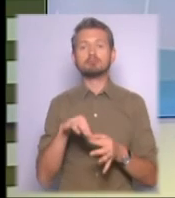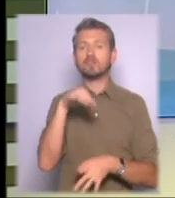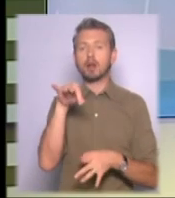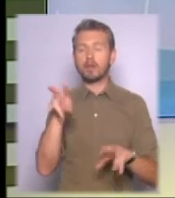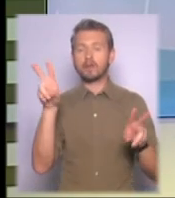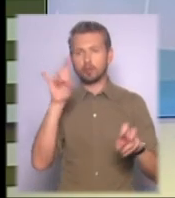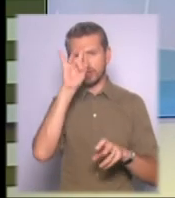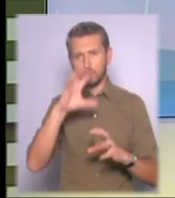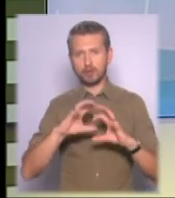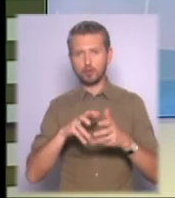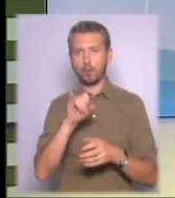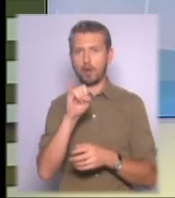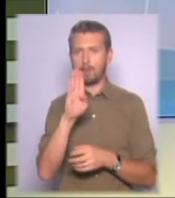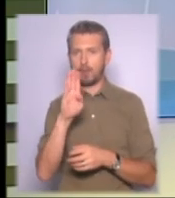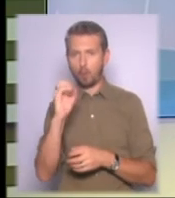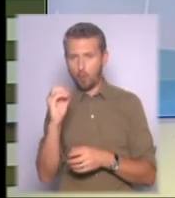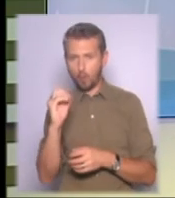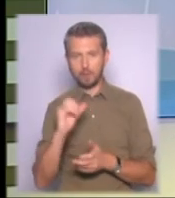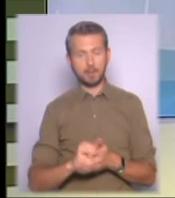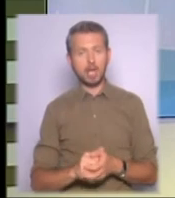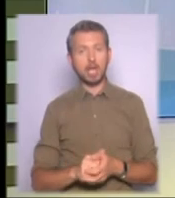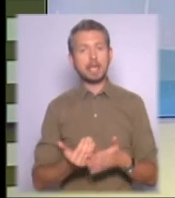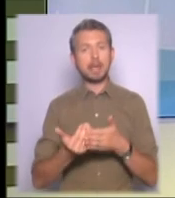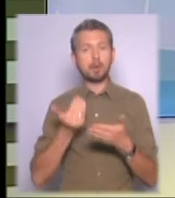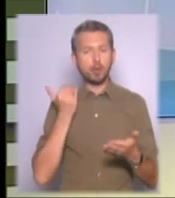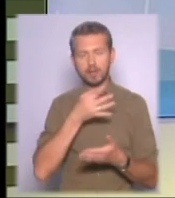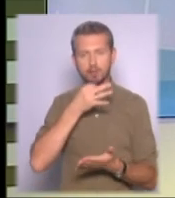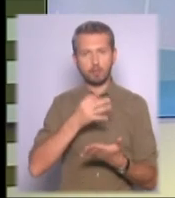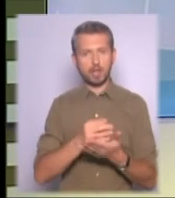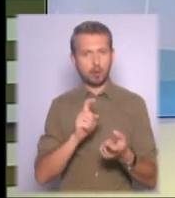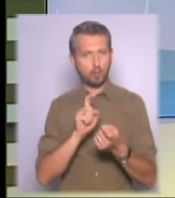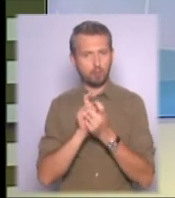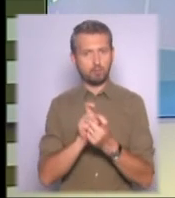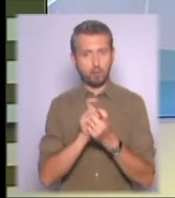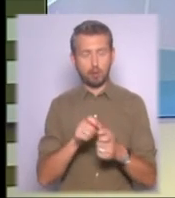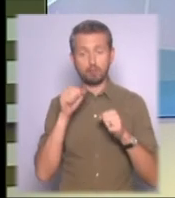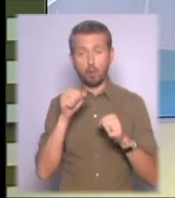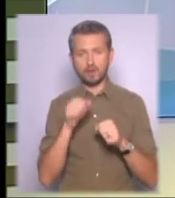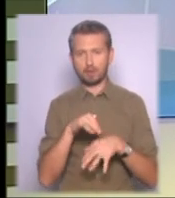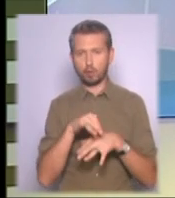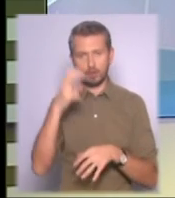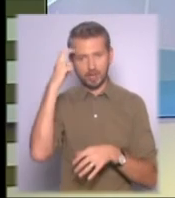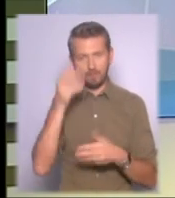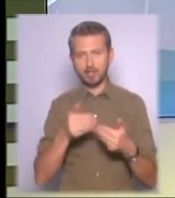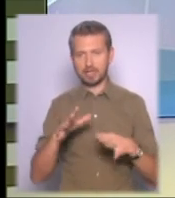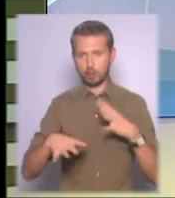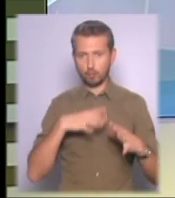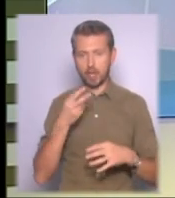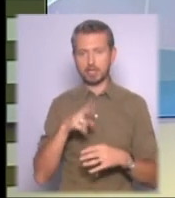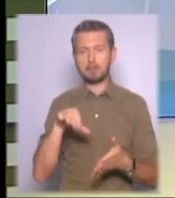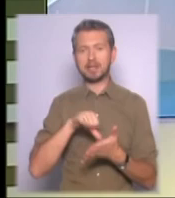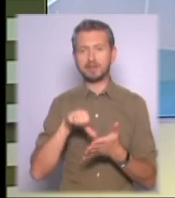світу за версією IBO. Напередодні відповідального бою Бурсак провів у Києві відкрите тренування для представників